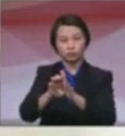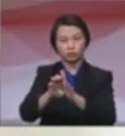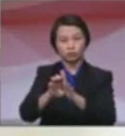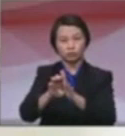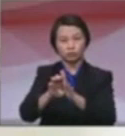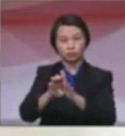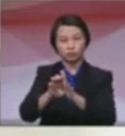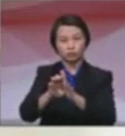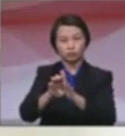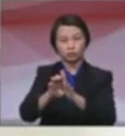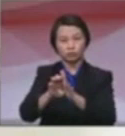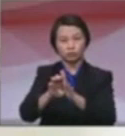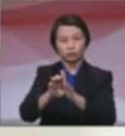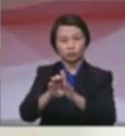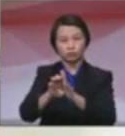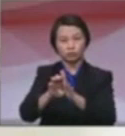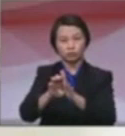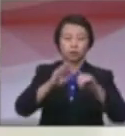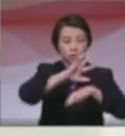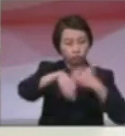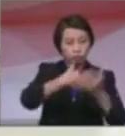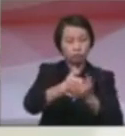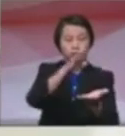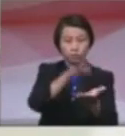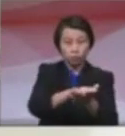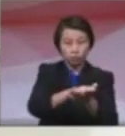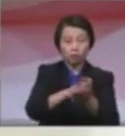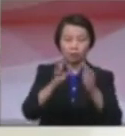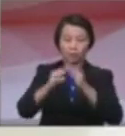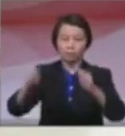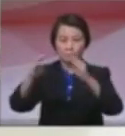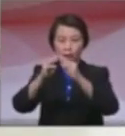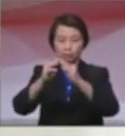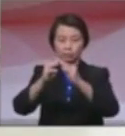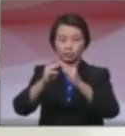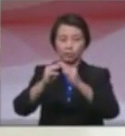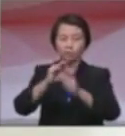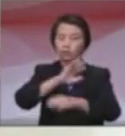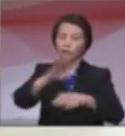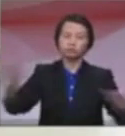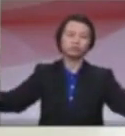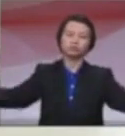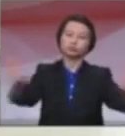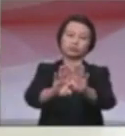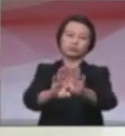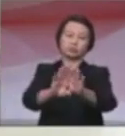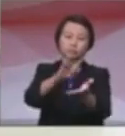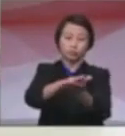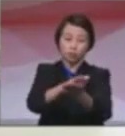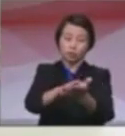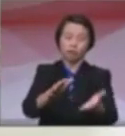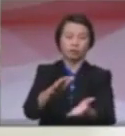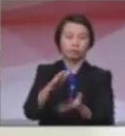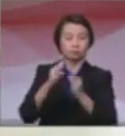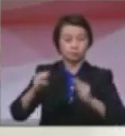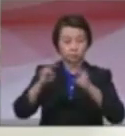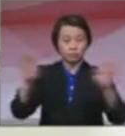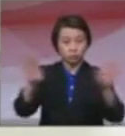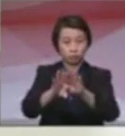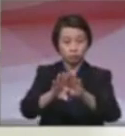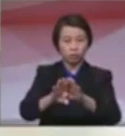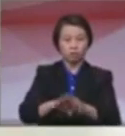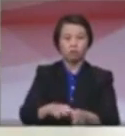ibadah ditutup sepanjang tempoh ini. Semua sektor ekonomi juga tidak